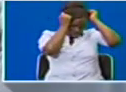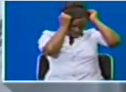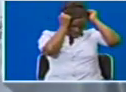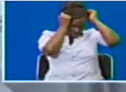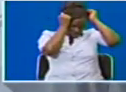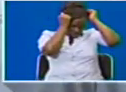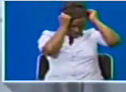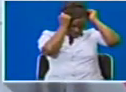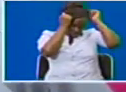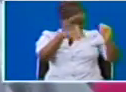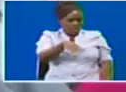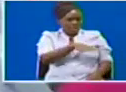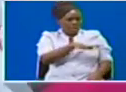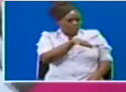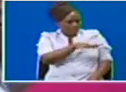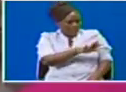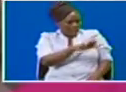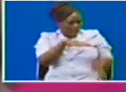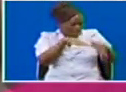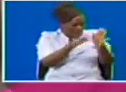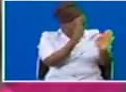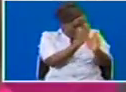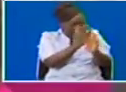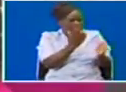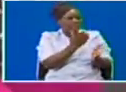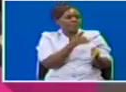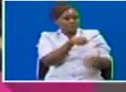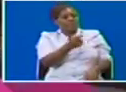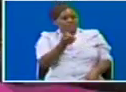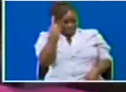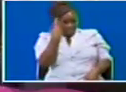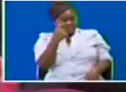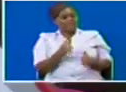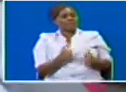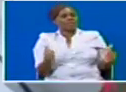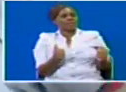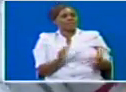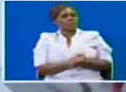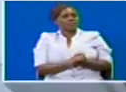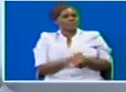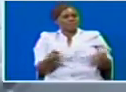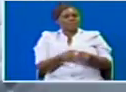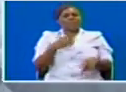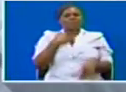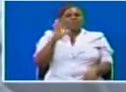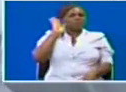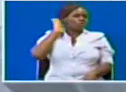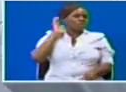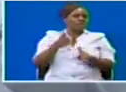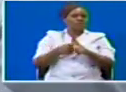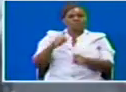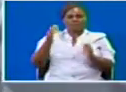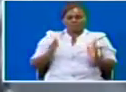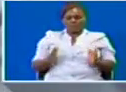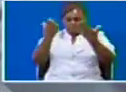mienendo ama katika zile pango ambao hawa jamaa wanachificha. Wanawaelewa na watawaelekeza wale. Ndio. Labda pia niweze kusikia kutoka kwako.